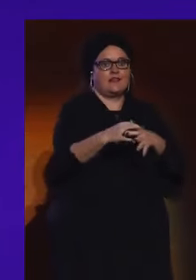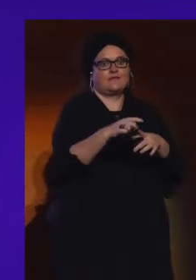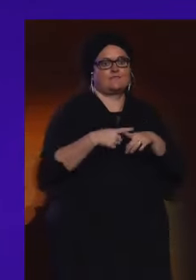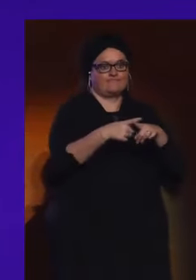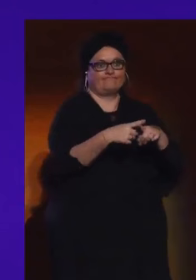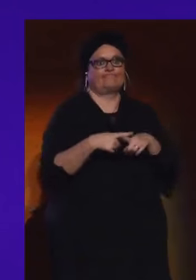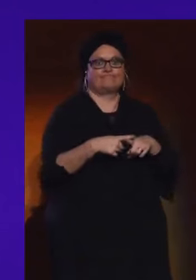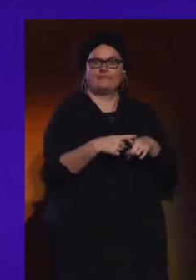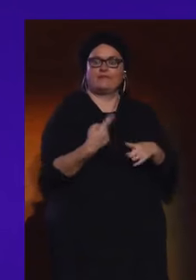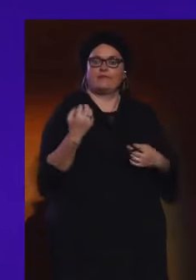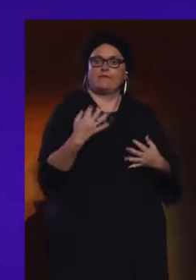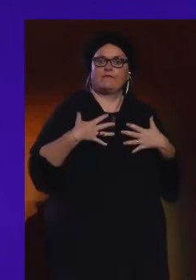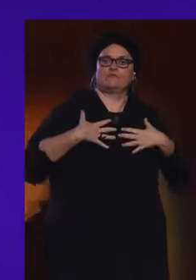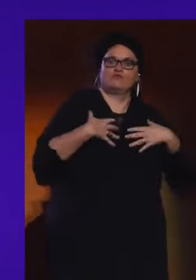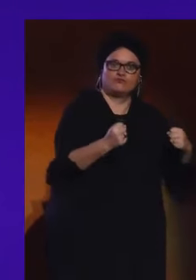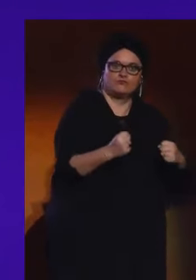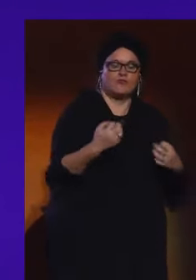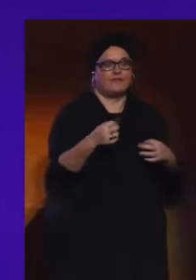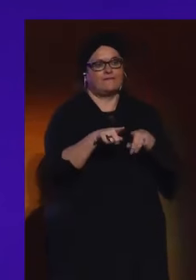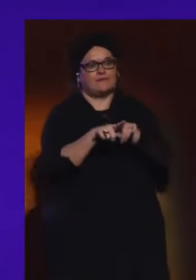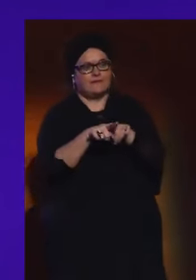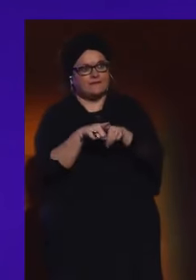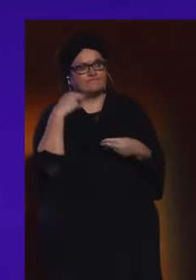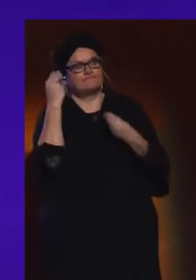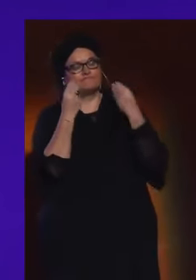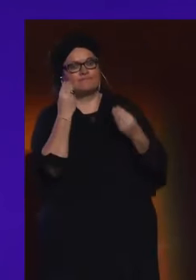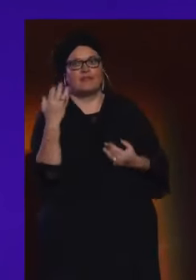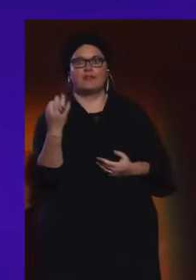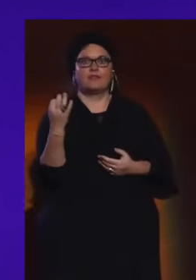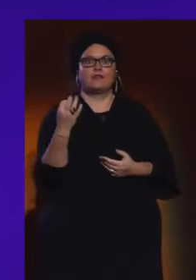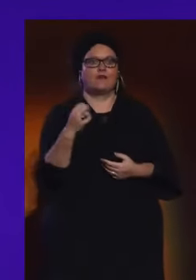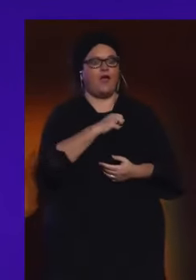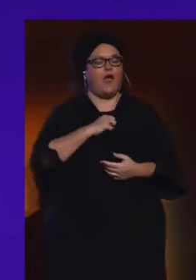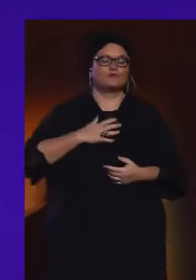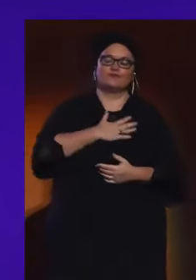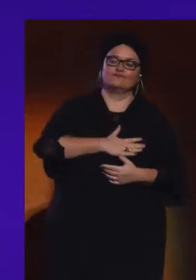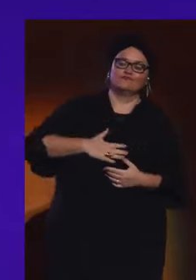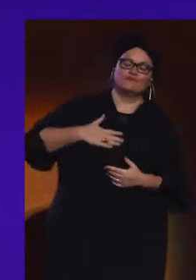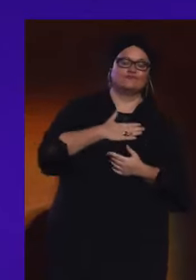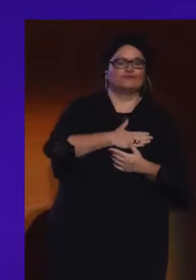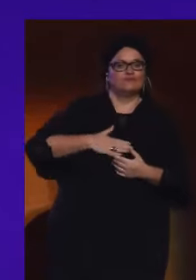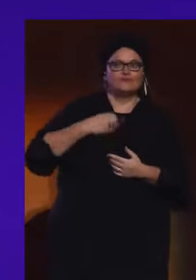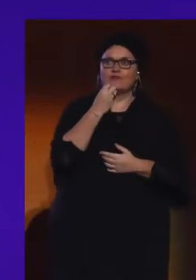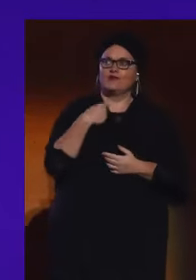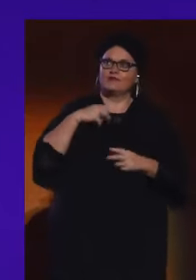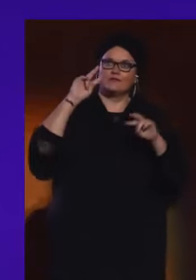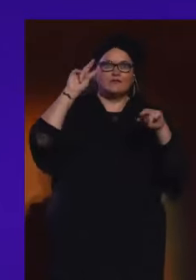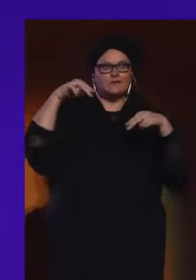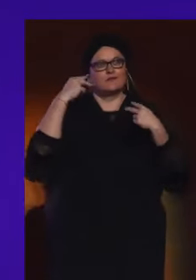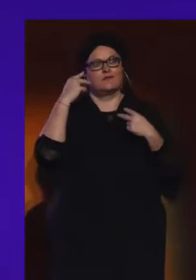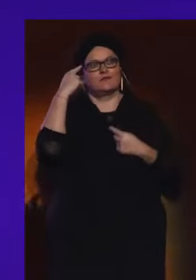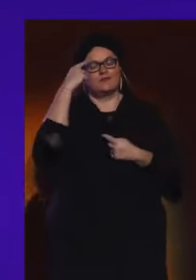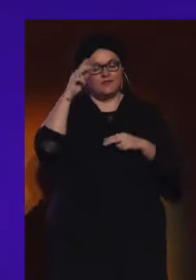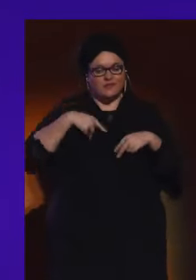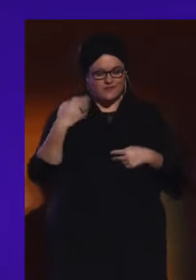Izan behar dute ausartak, izan behar dute kritikoak. Ez dute izan behar autokonplazienteak, geure buruari ere galdetu